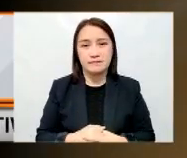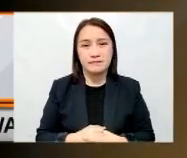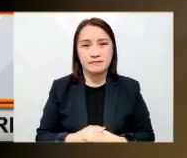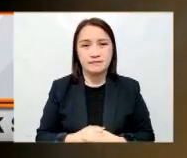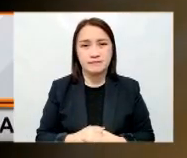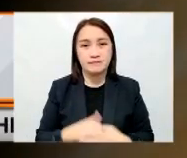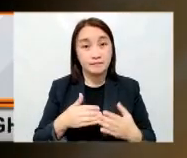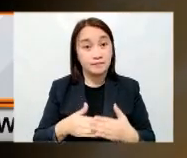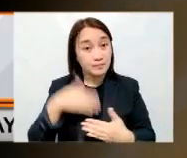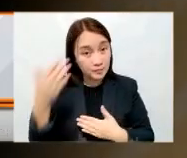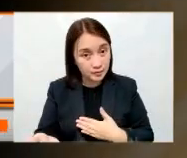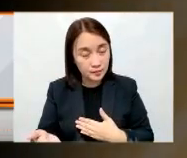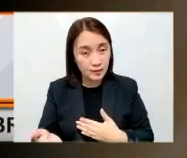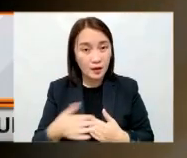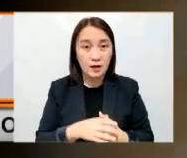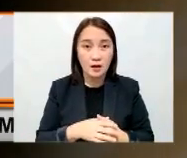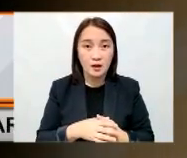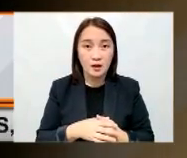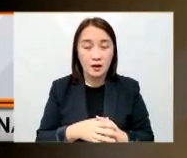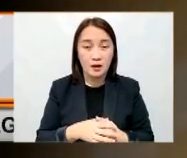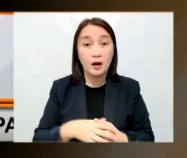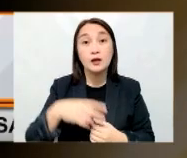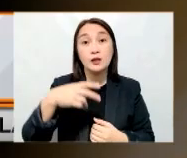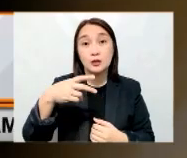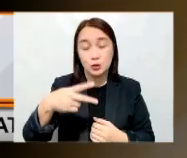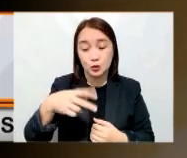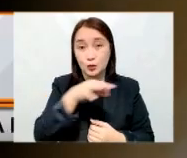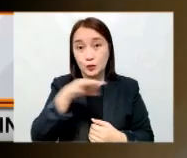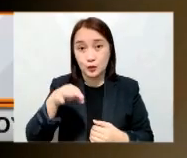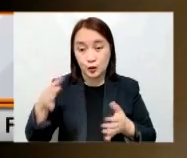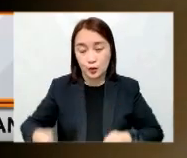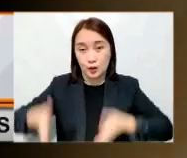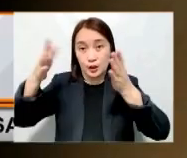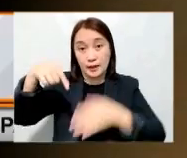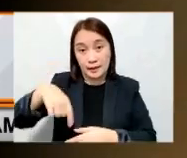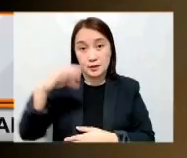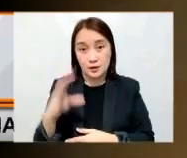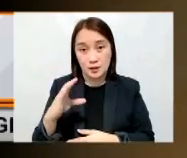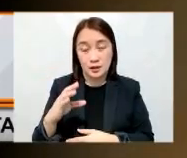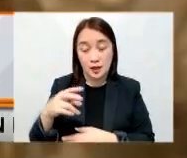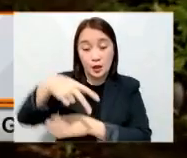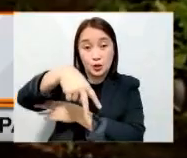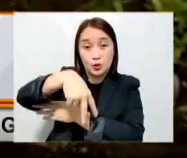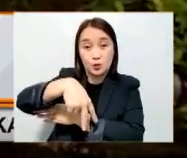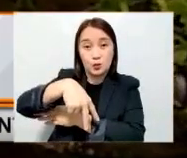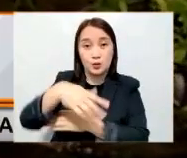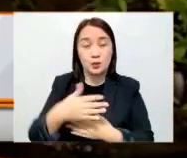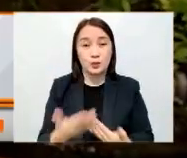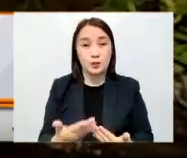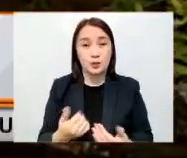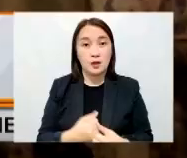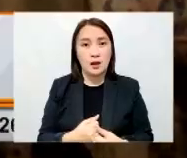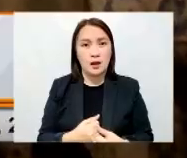Nasunog din ang 2 palapag na bahay na ito sa Barangay Santa Cruz, Quezon City, bandang alas 2 ng madaling araw kanina. Tumagal ng halos